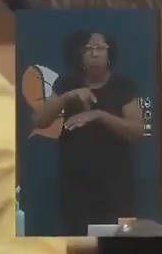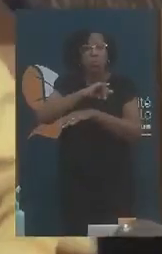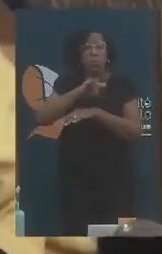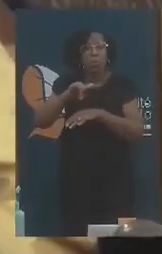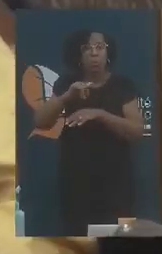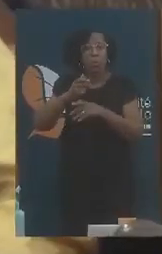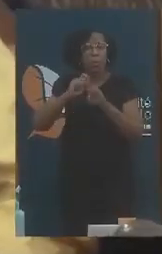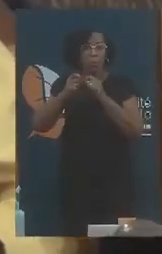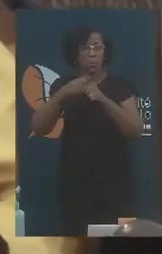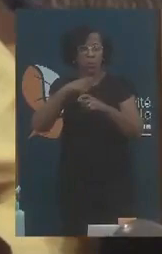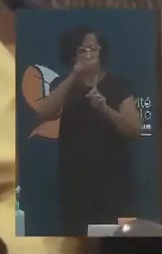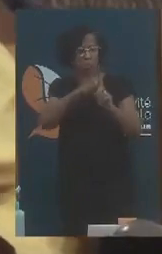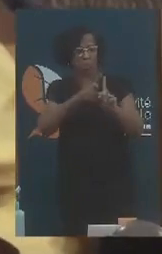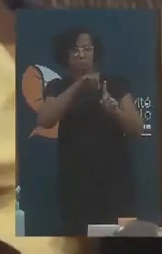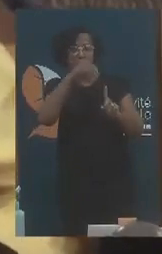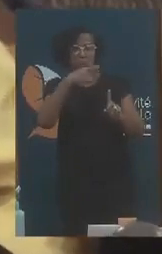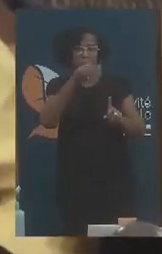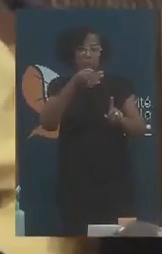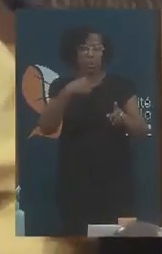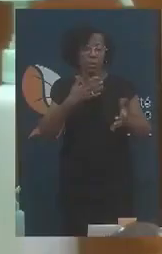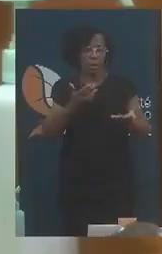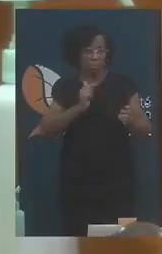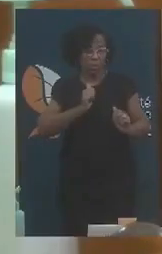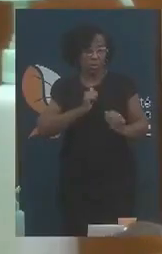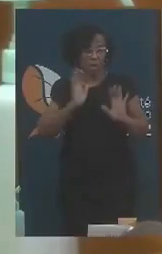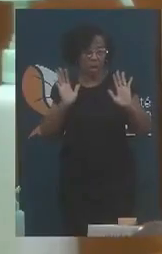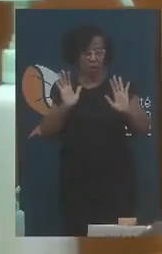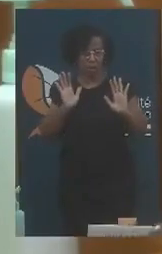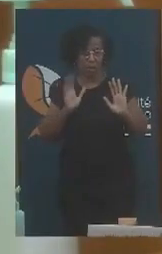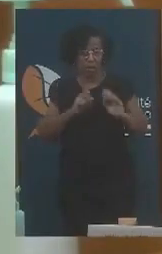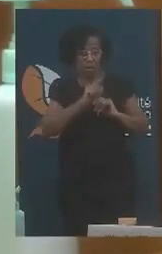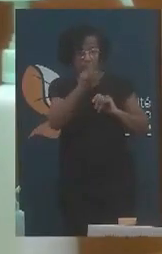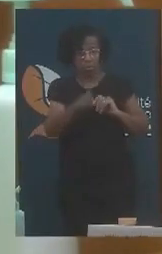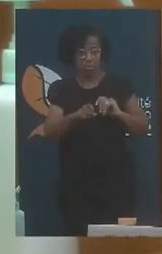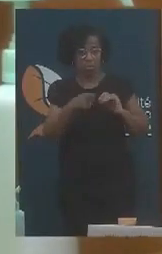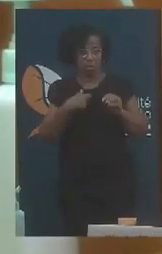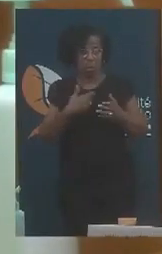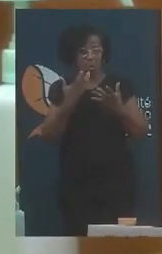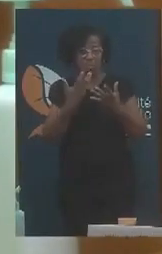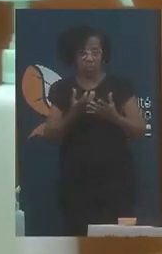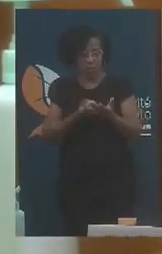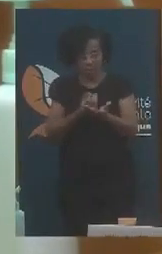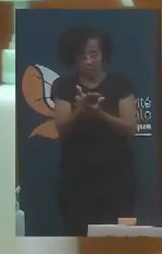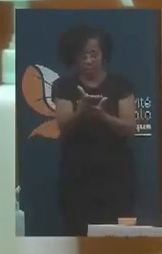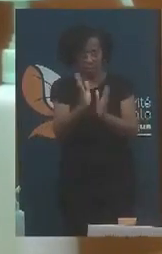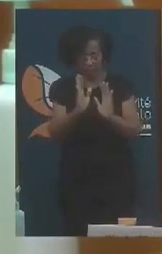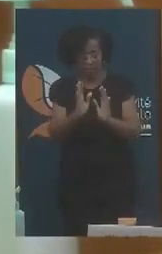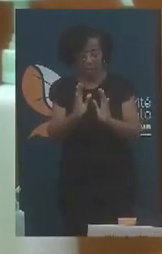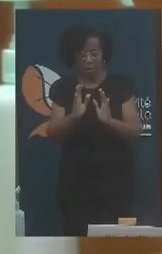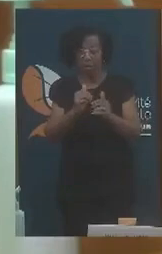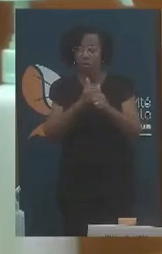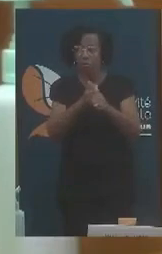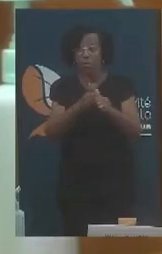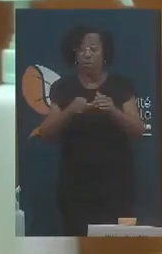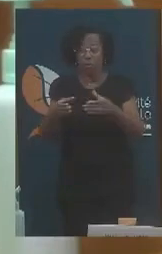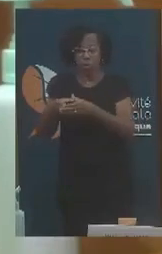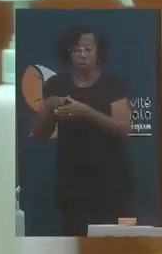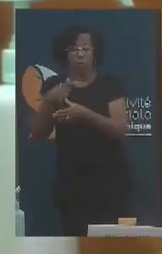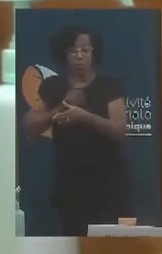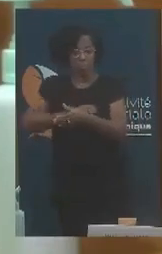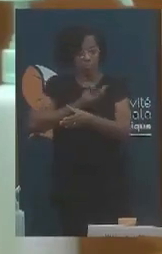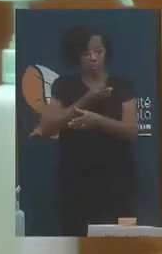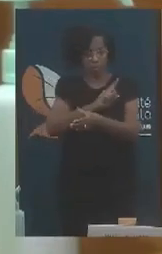élu pose des questions à titre personnel. Et je souhaite qu'on prenne note de cela. Ce n'est pas au nom du groupe qui s'exprime, mais à titre